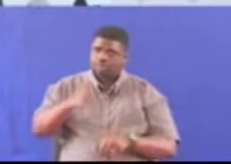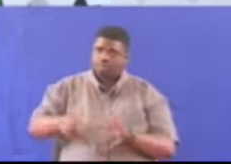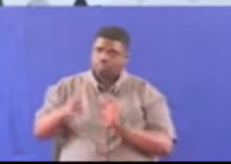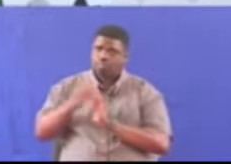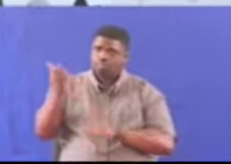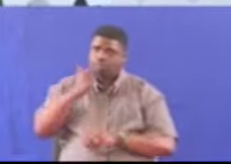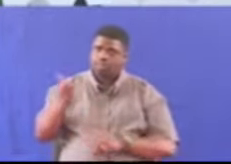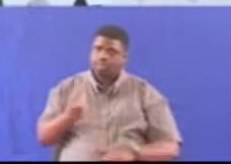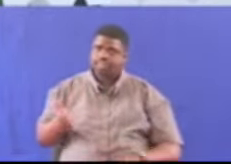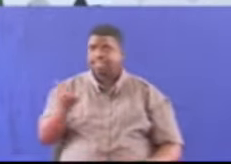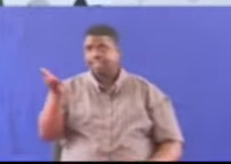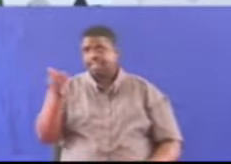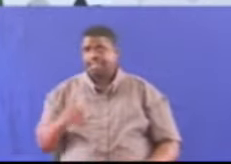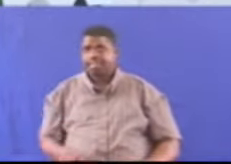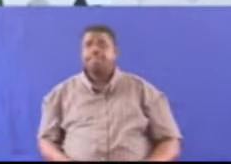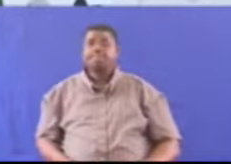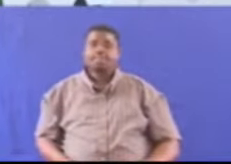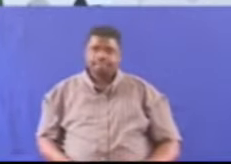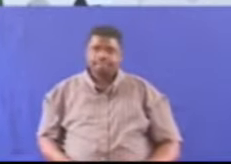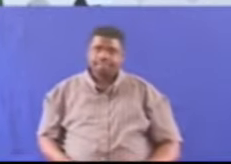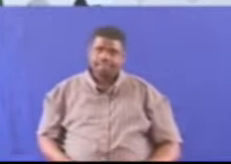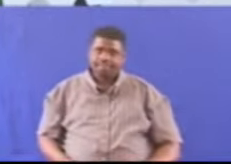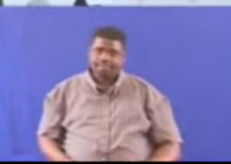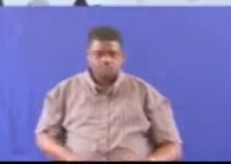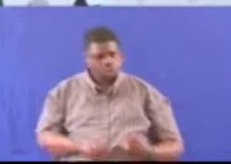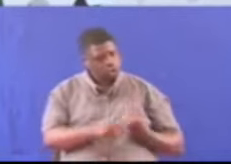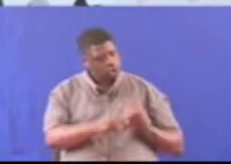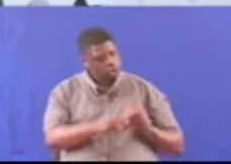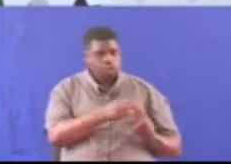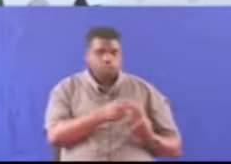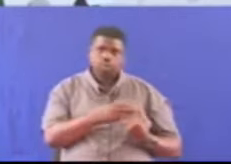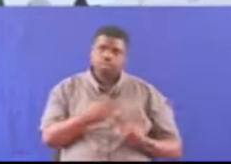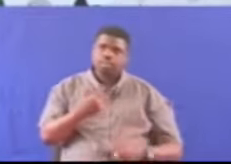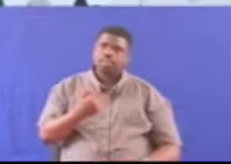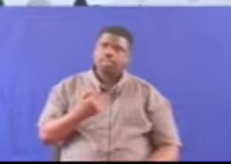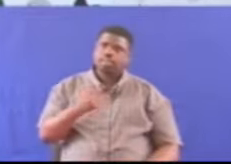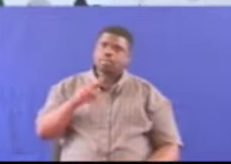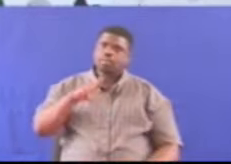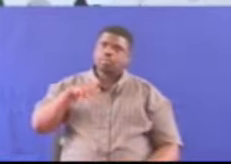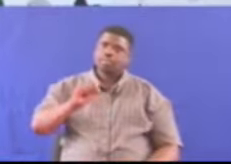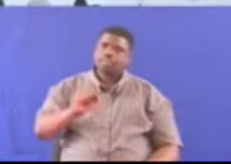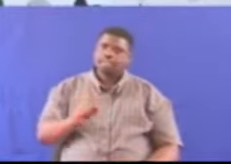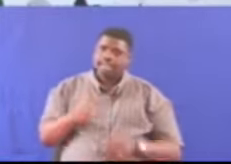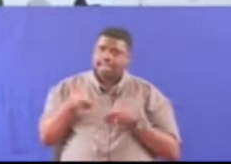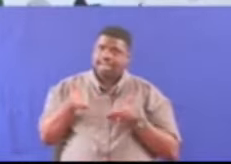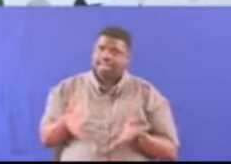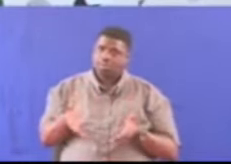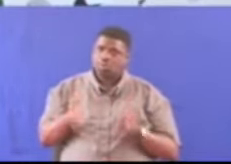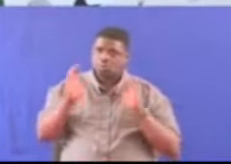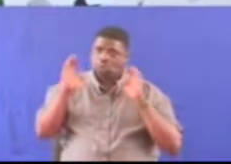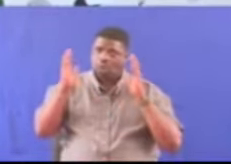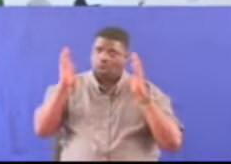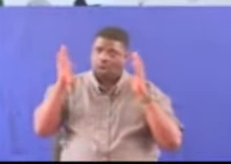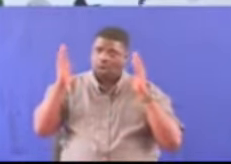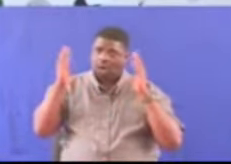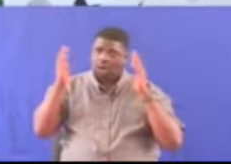wa Tanzania Dr. Tulia Ackson, ambaye leo tunasherehekea